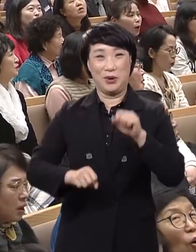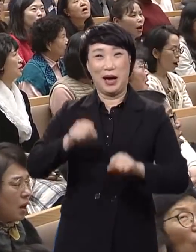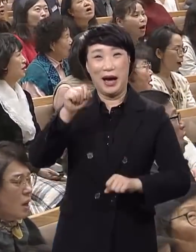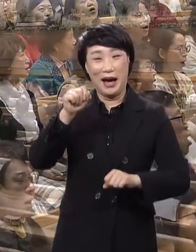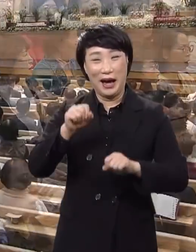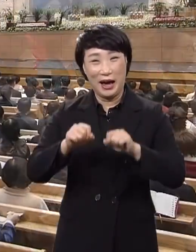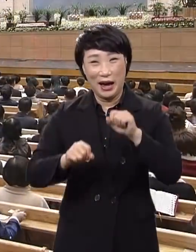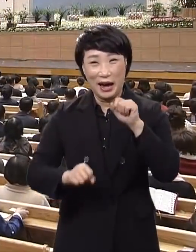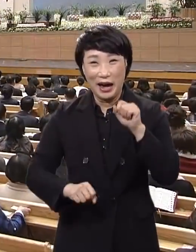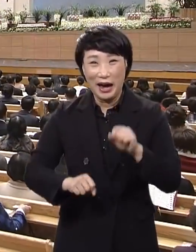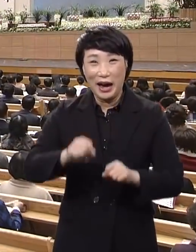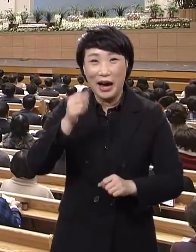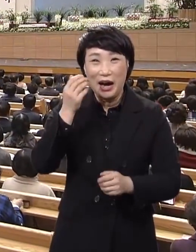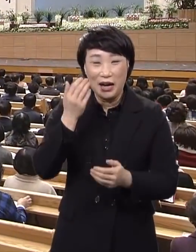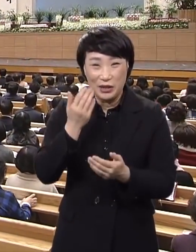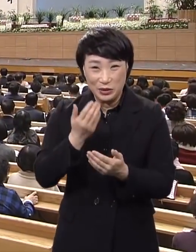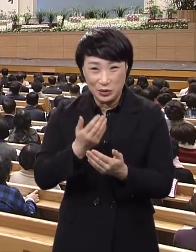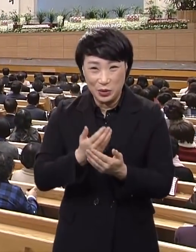뜻대로